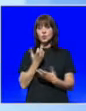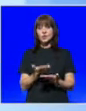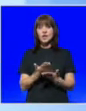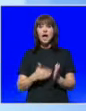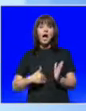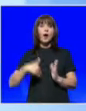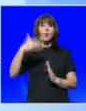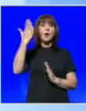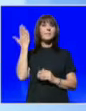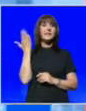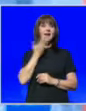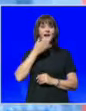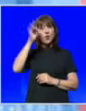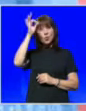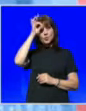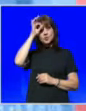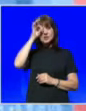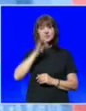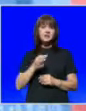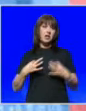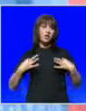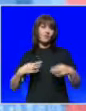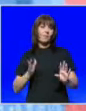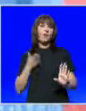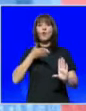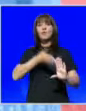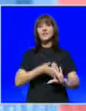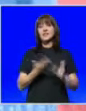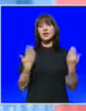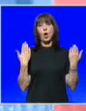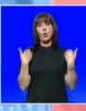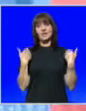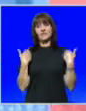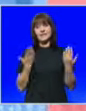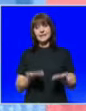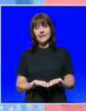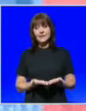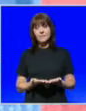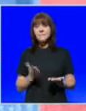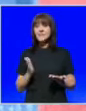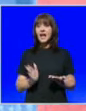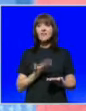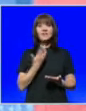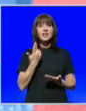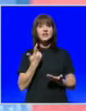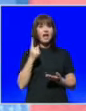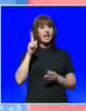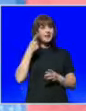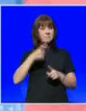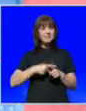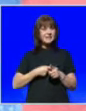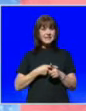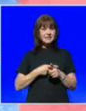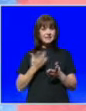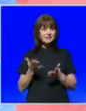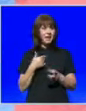по-големите ученици просто ги оставяме и така да влязат в университет? Да. Вече месец и няколко седмици съм на този пост